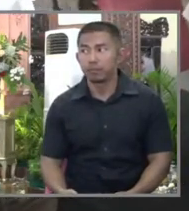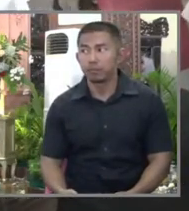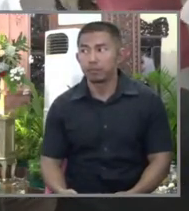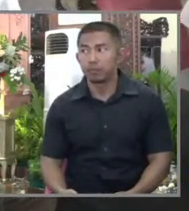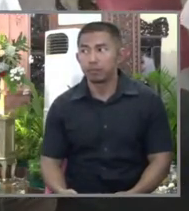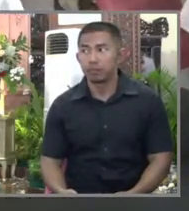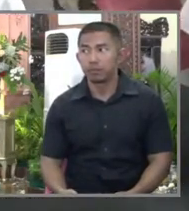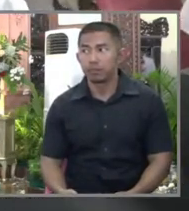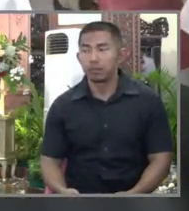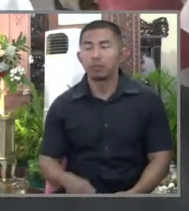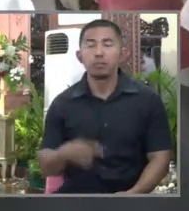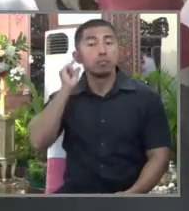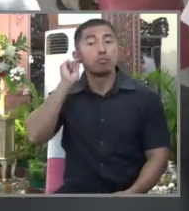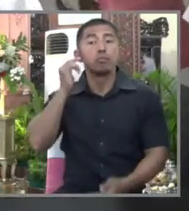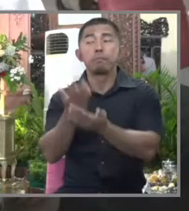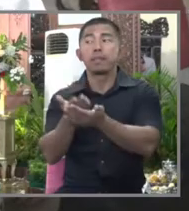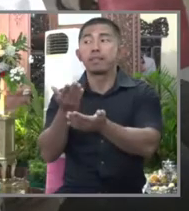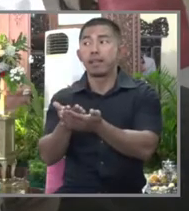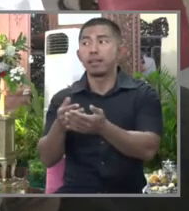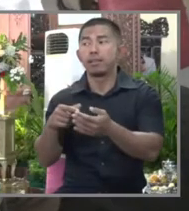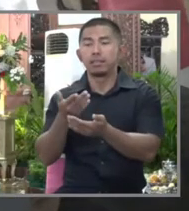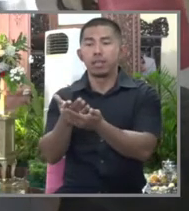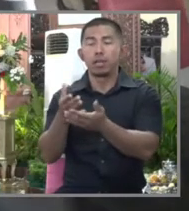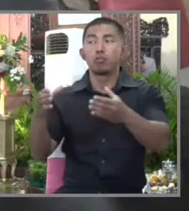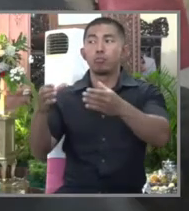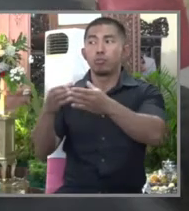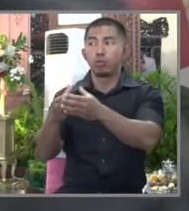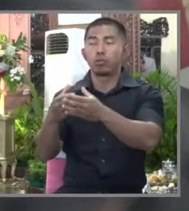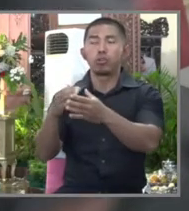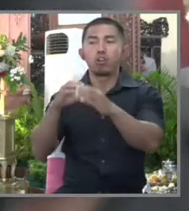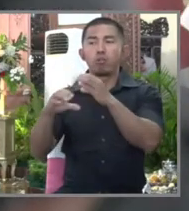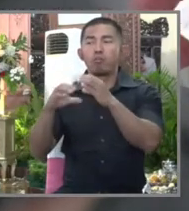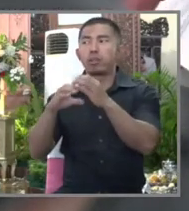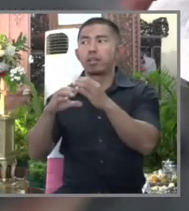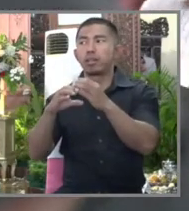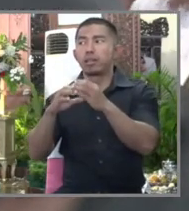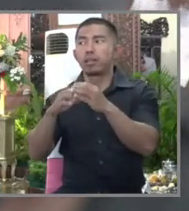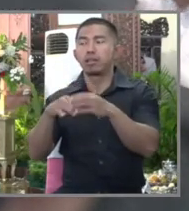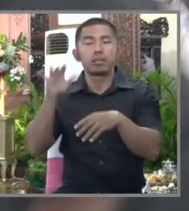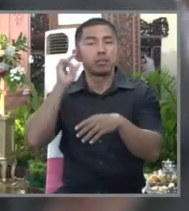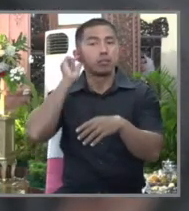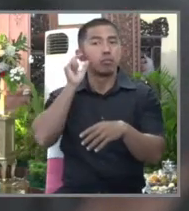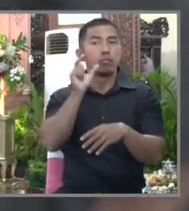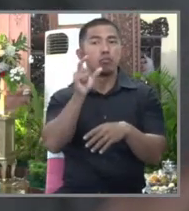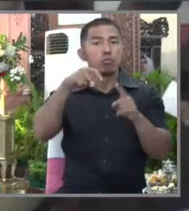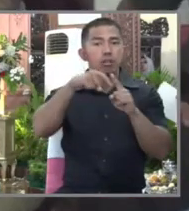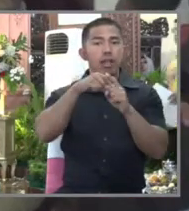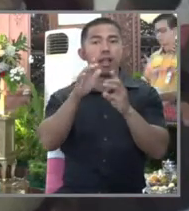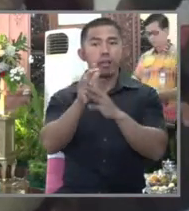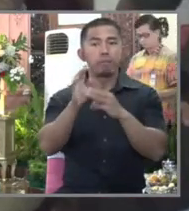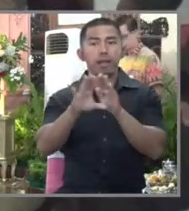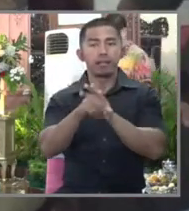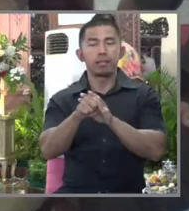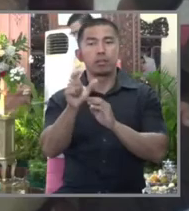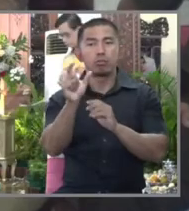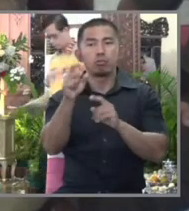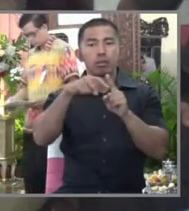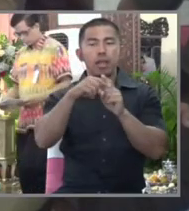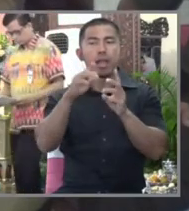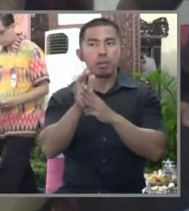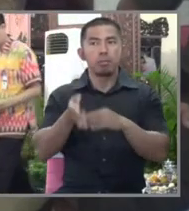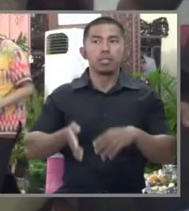ini. Bu, jenengan mungkin dilumbokke komunikasi kali UKM nanti biar juga dari kabupaten biar disiapkan,